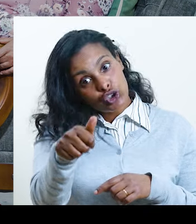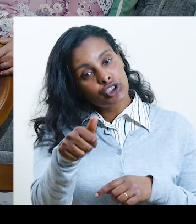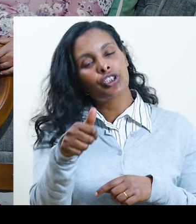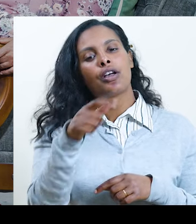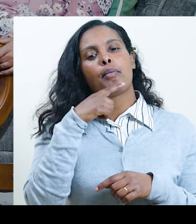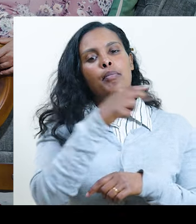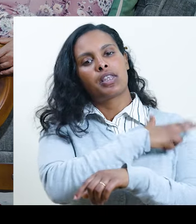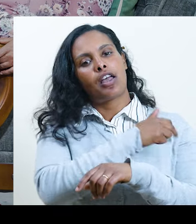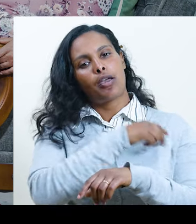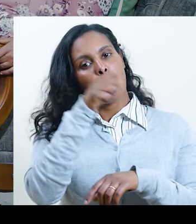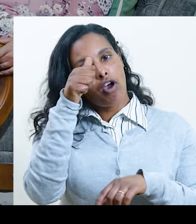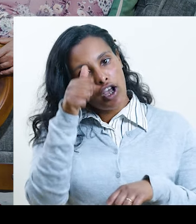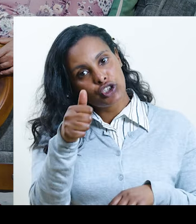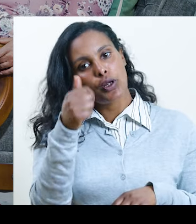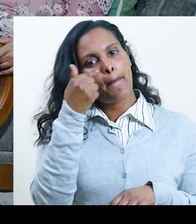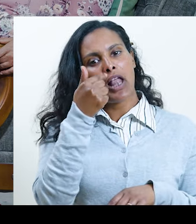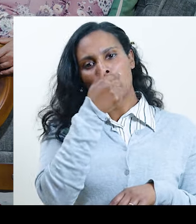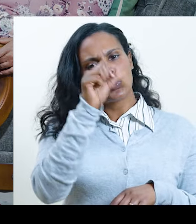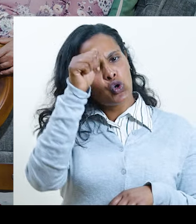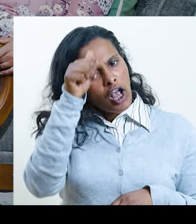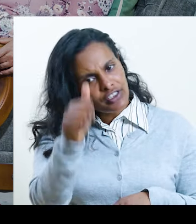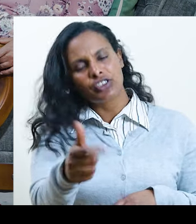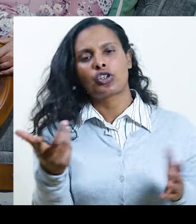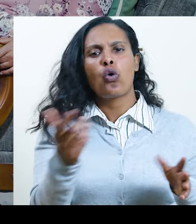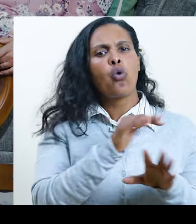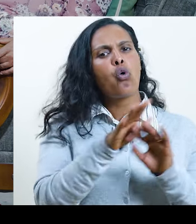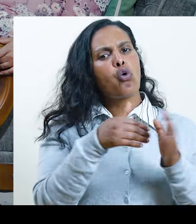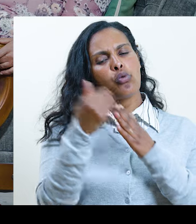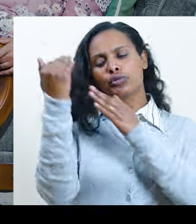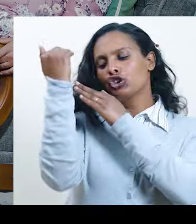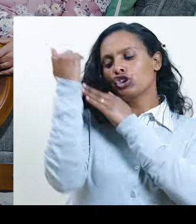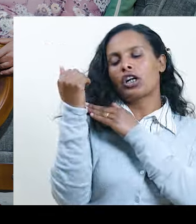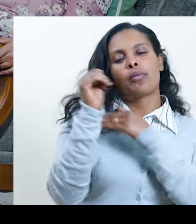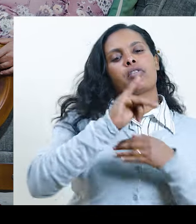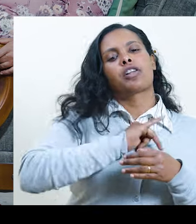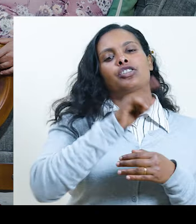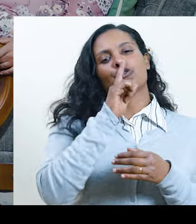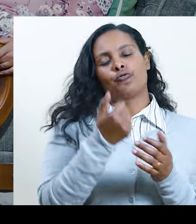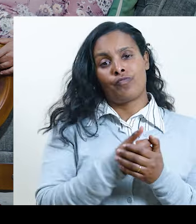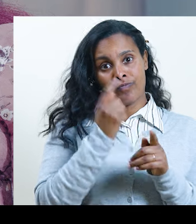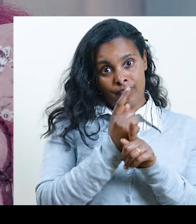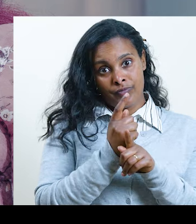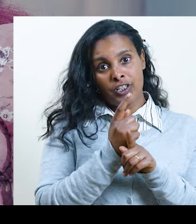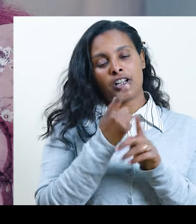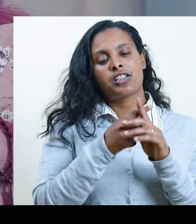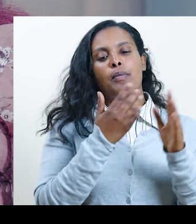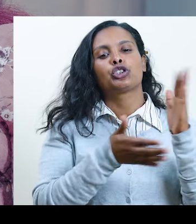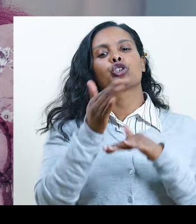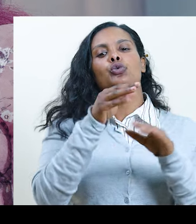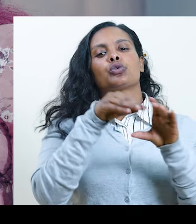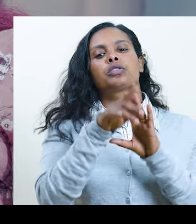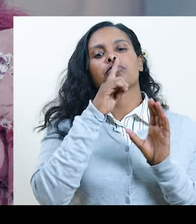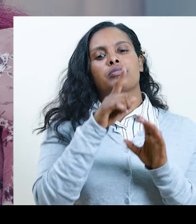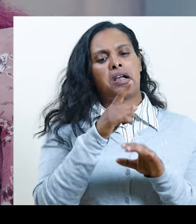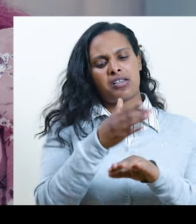ነሽ፣ የምትታከሚው አንቺ ነሽ፣ የምታለቅሽው አንቺ ነሽ እና ሁሉም ሸክም አንቺ ላይ ነው የሚመጣው። ከዛ በችግር